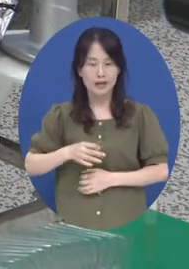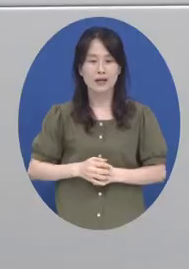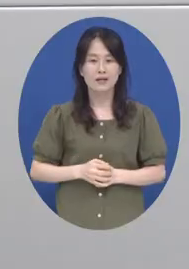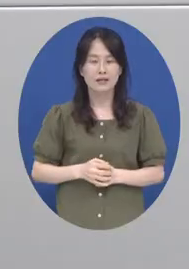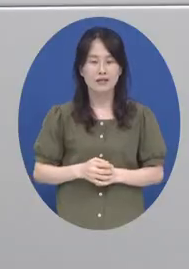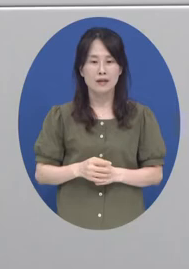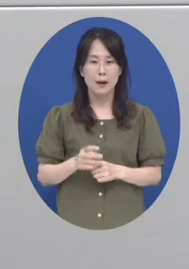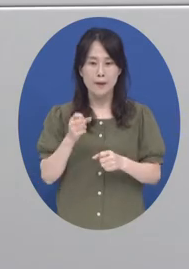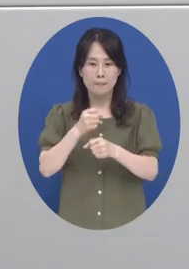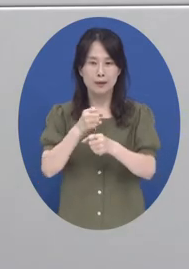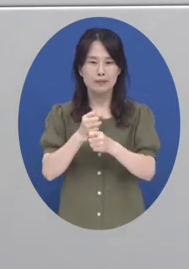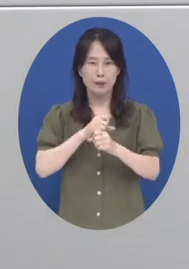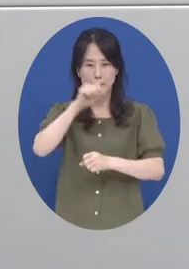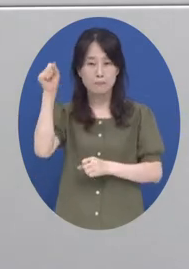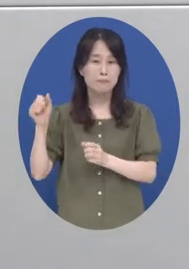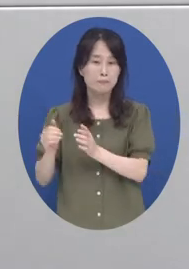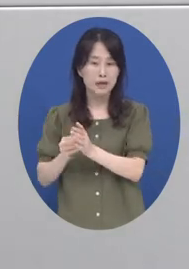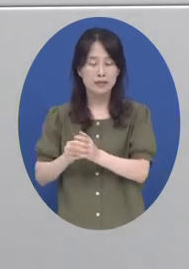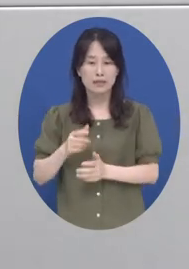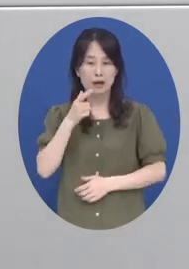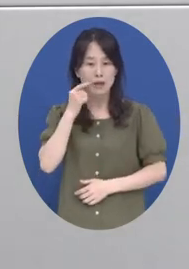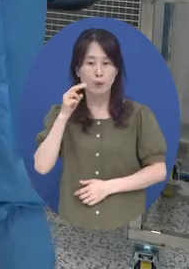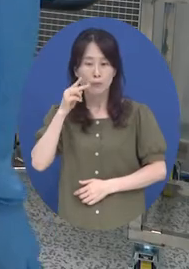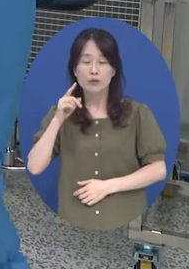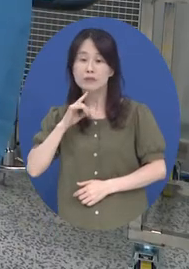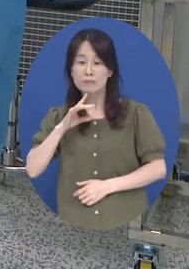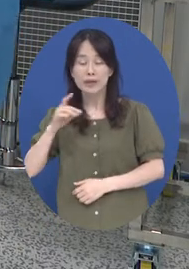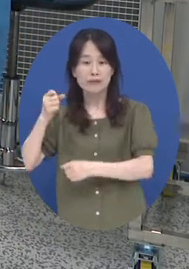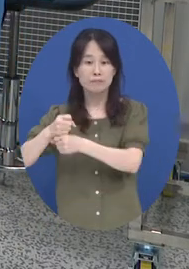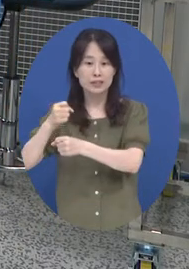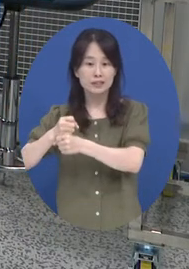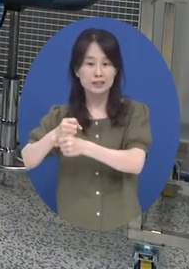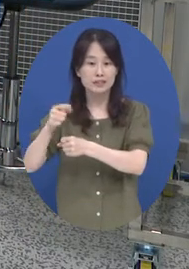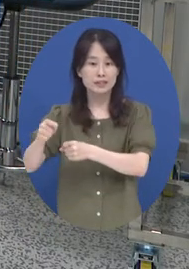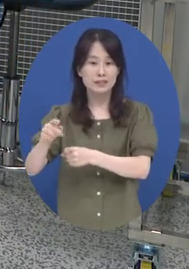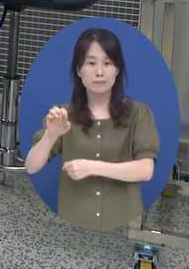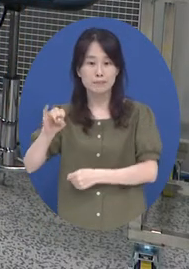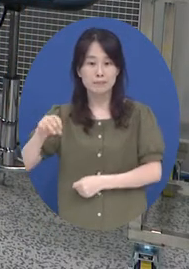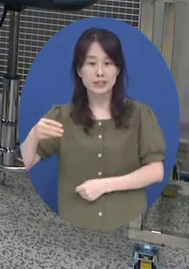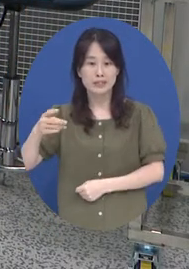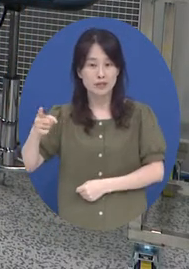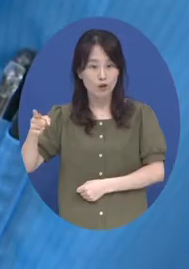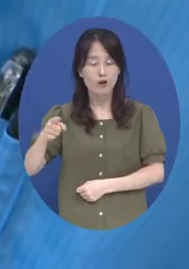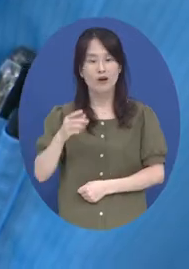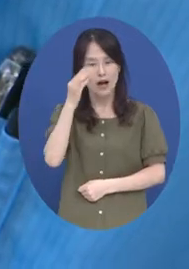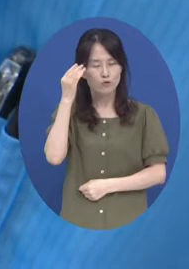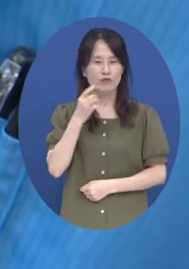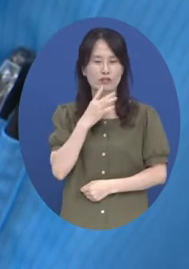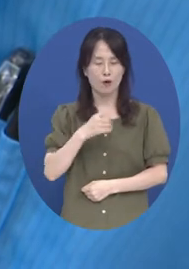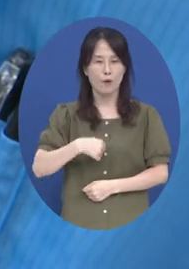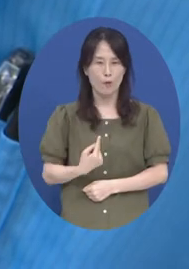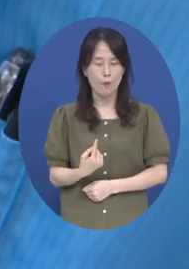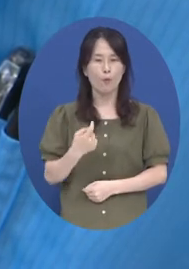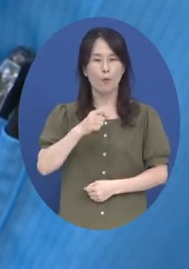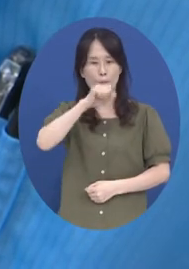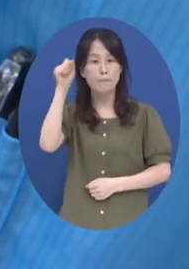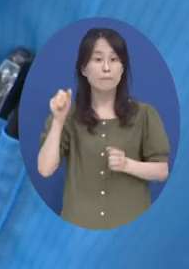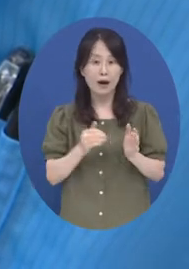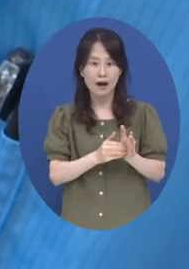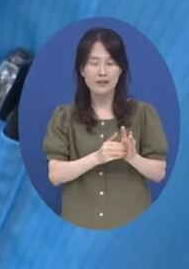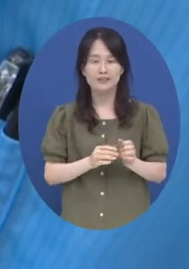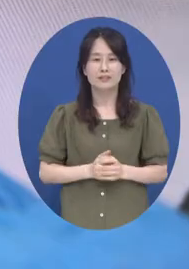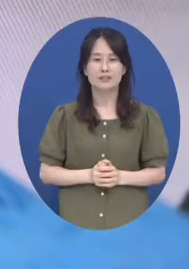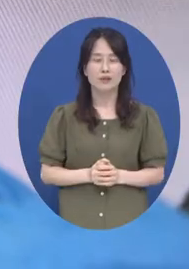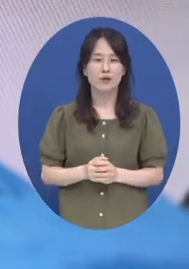가스켓 필터 제조에 성공했습니다. 일본과 미국에서만 제조되어 온 가스켓 필터를 우리나라에서 제조해